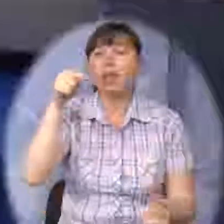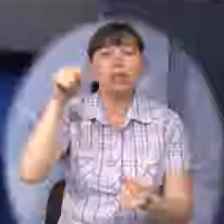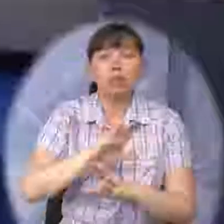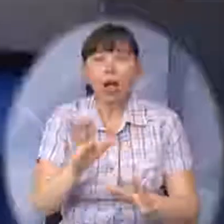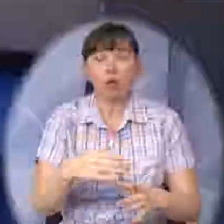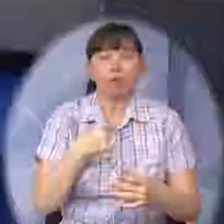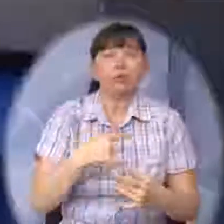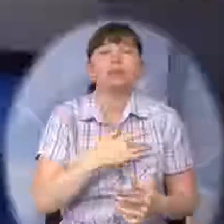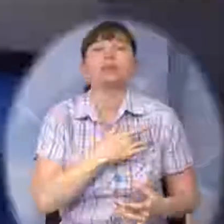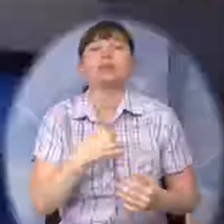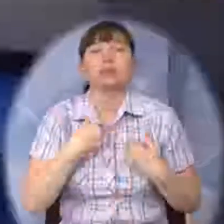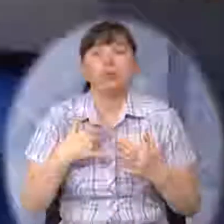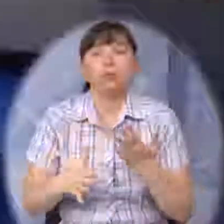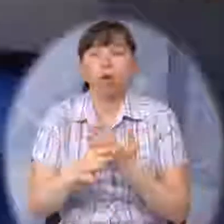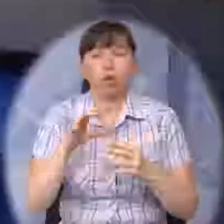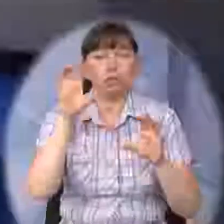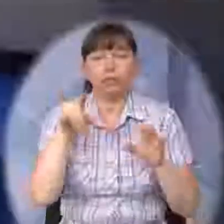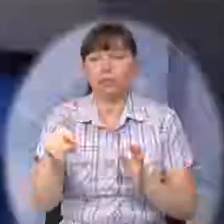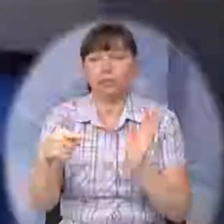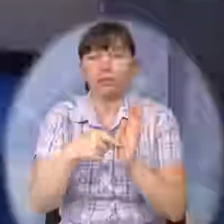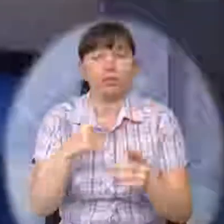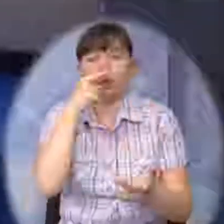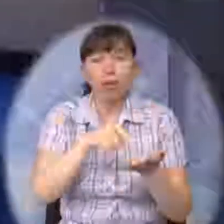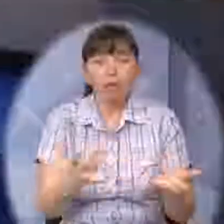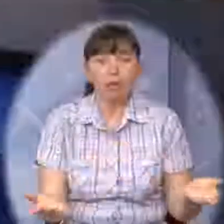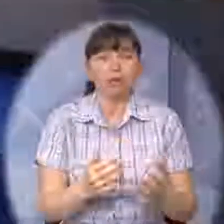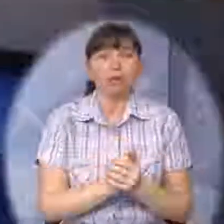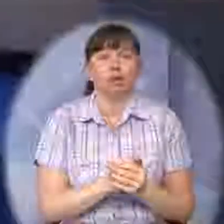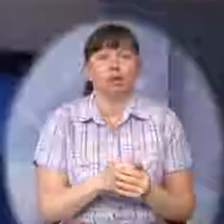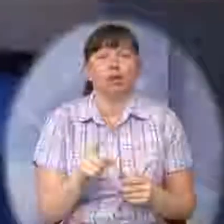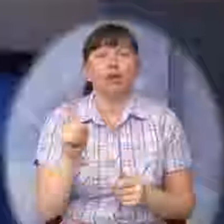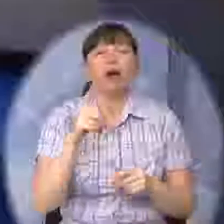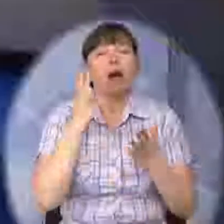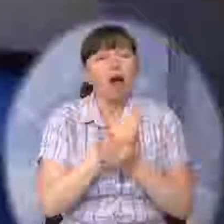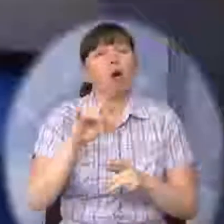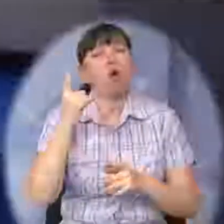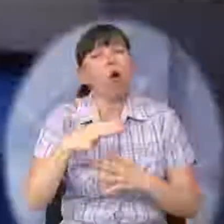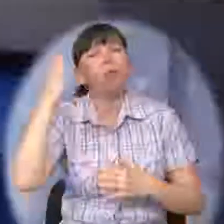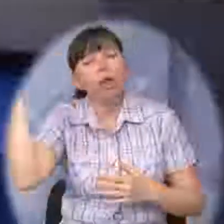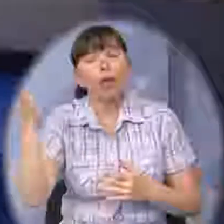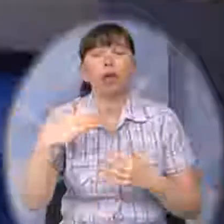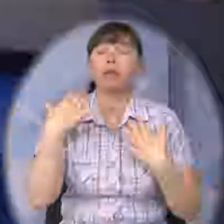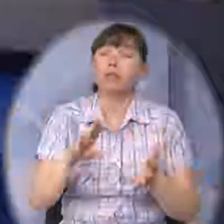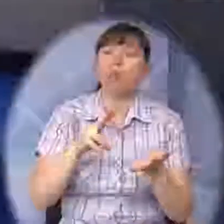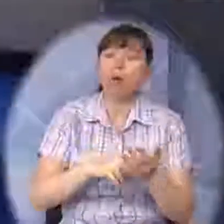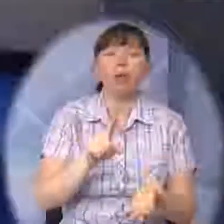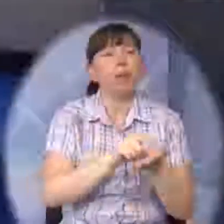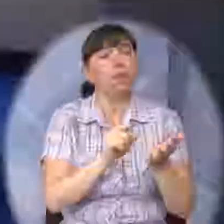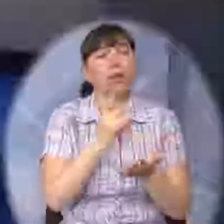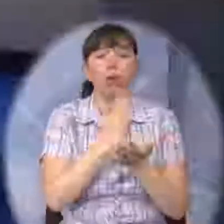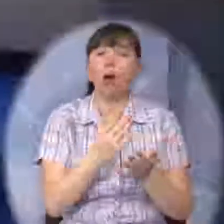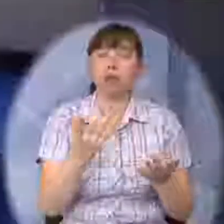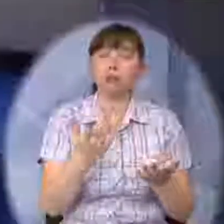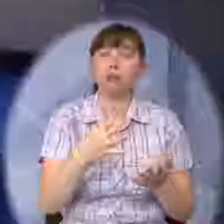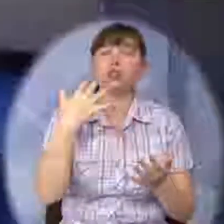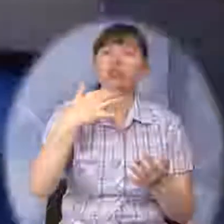sunt responsabili să trimit un ajutor social acestor bătrâni, că au copii cu vize de reședință, că au o pensie